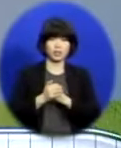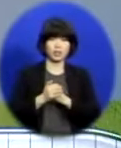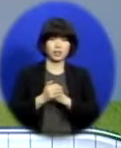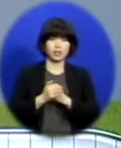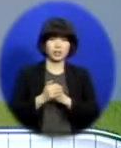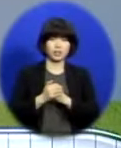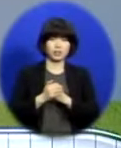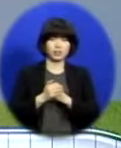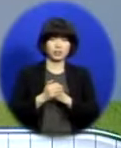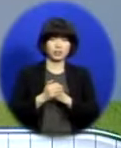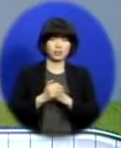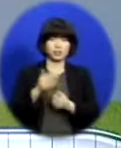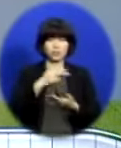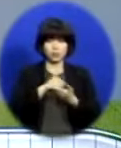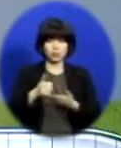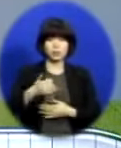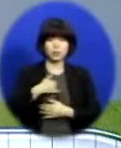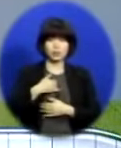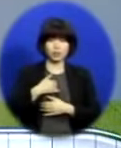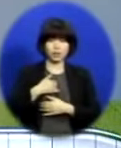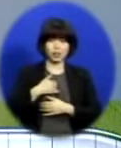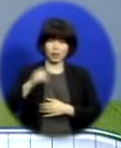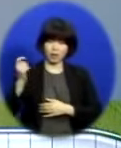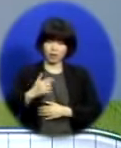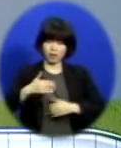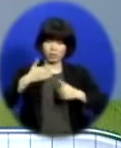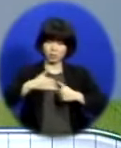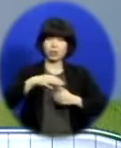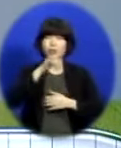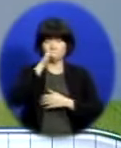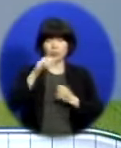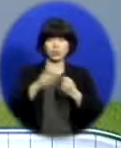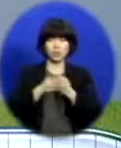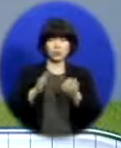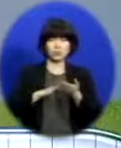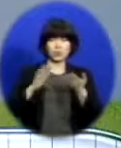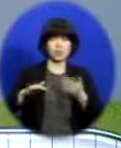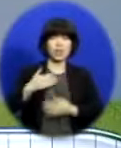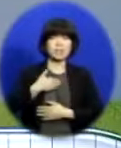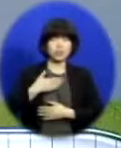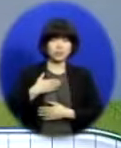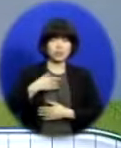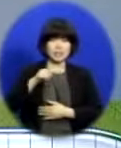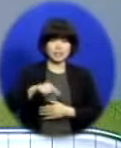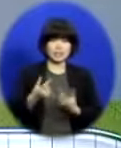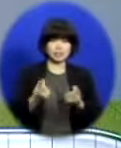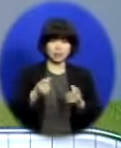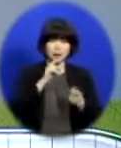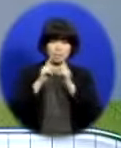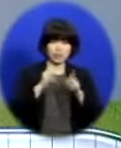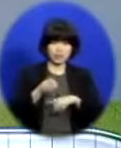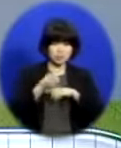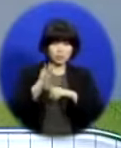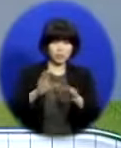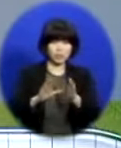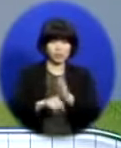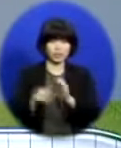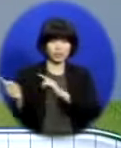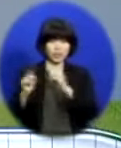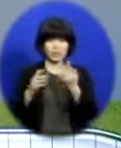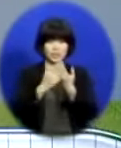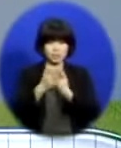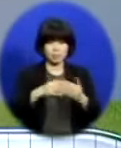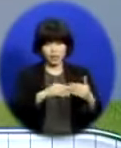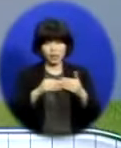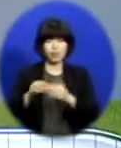종일 주님이 저에게 그렇게 강건하고 계시기 때문에 저는 이렇게 말씀을 전할 때 또는 집회를 인도할